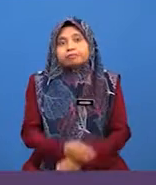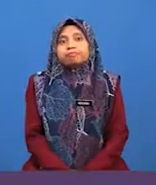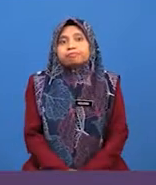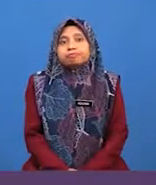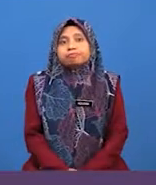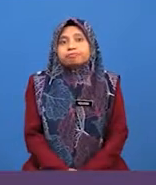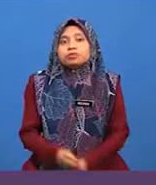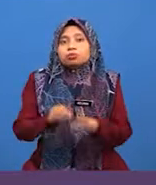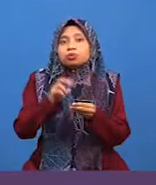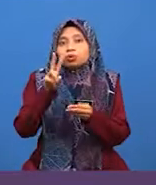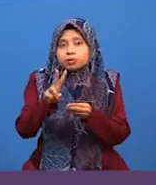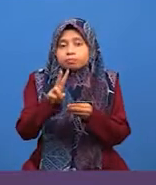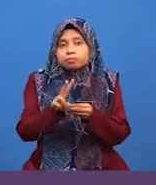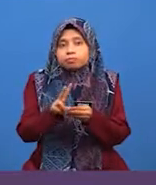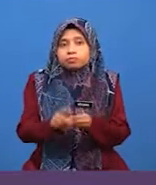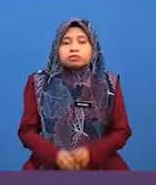Ayat kedua.